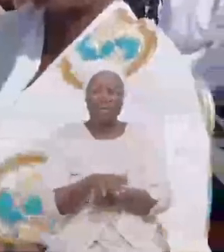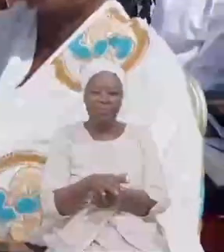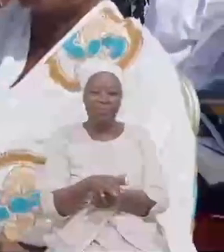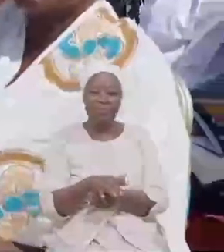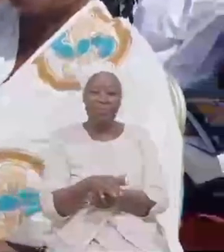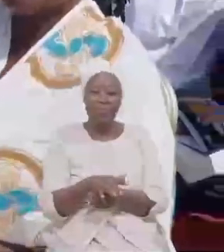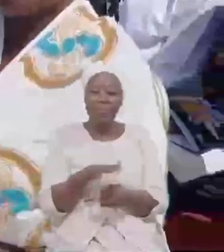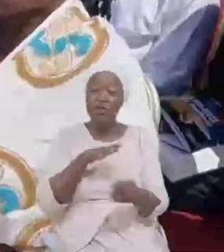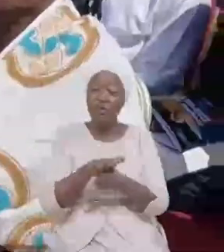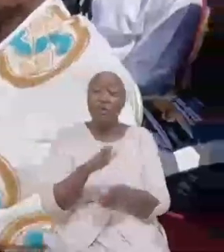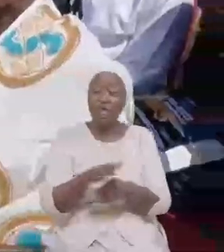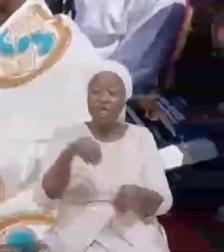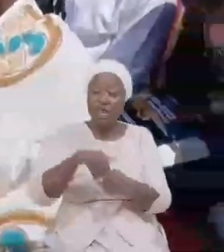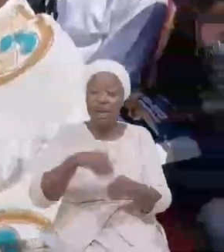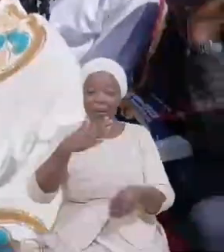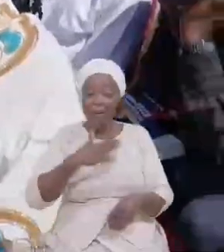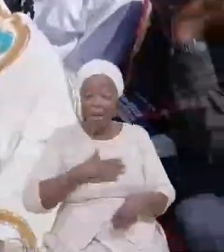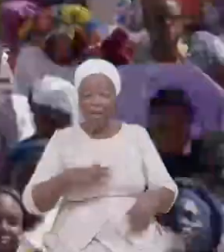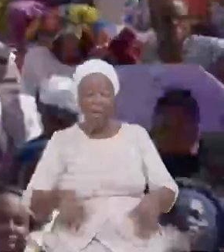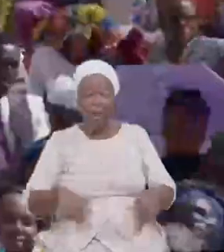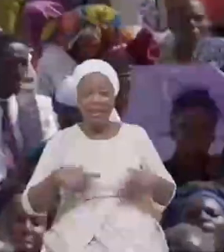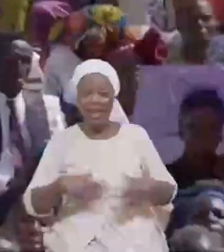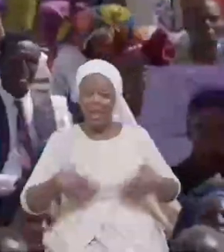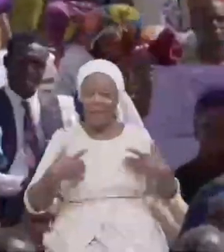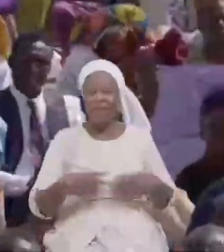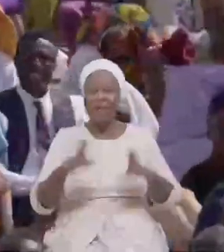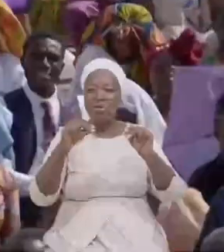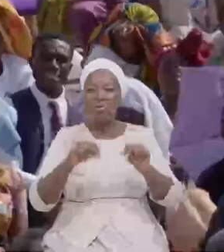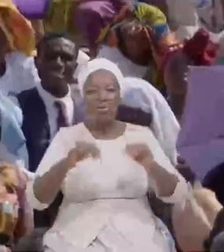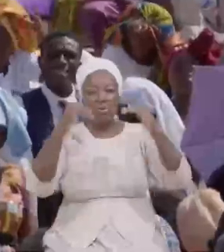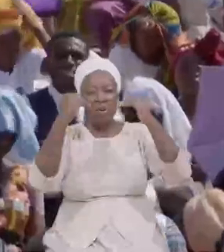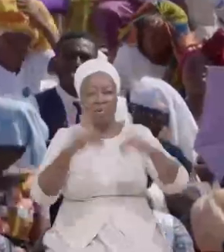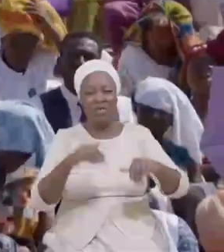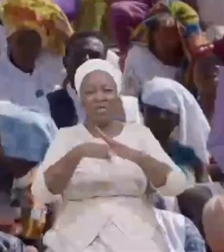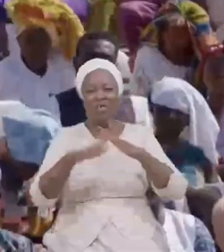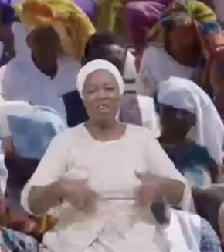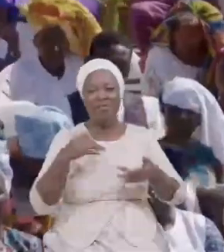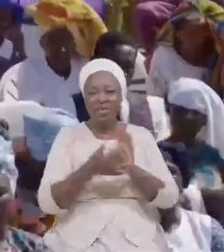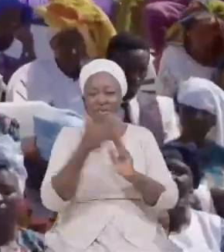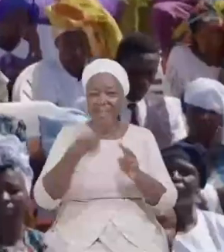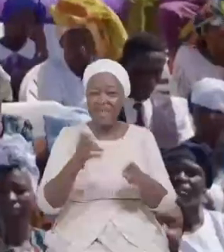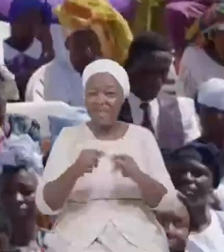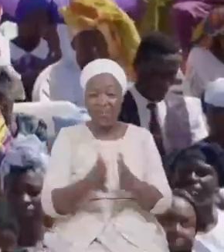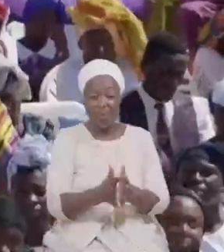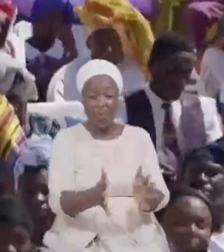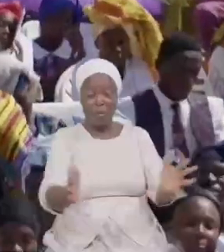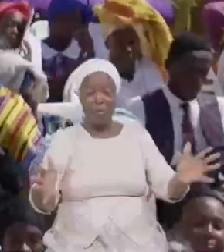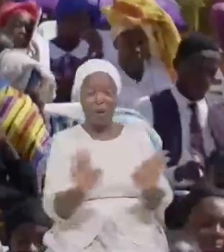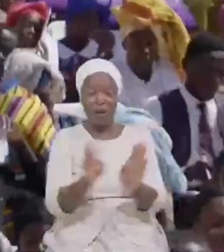Pas de manquement dans ta vie, pas de limitation dans ta vie. Et la porte est grandement ouverte pour